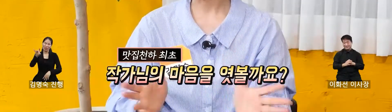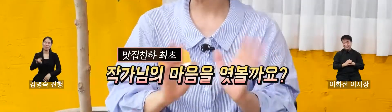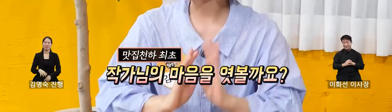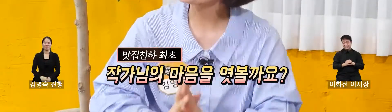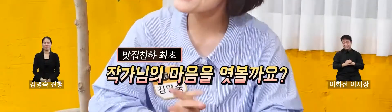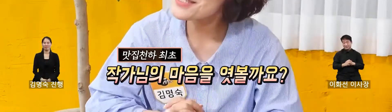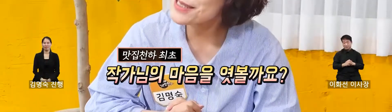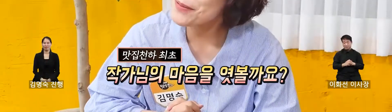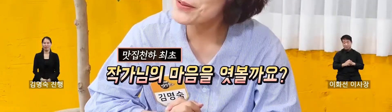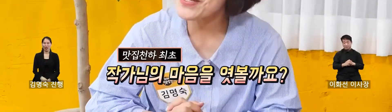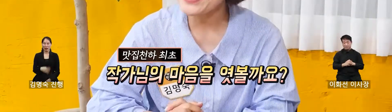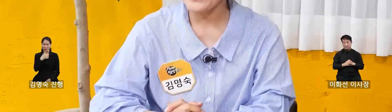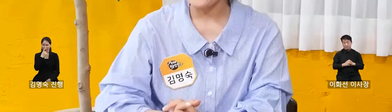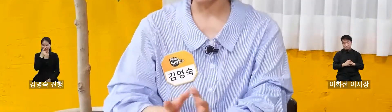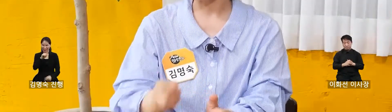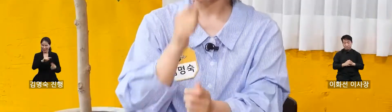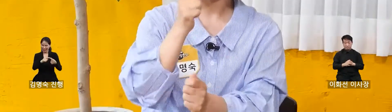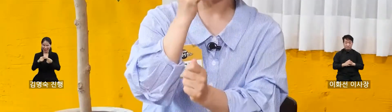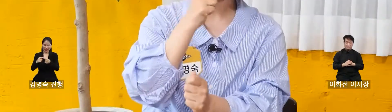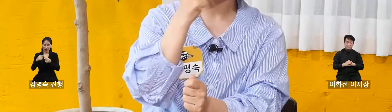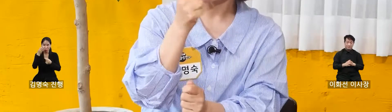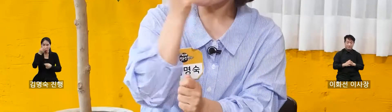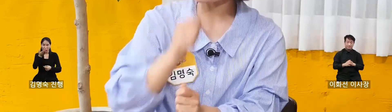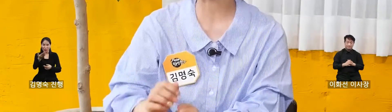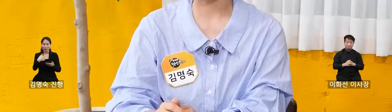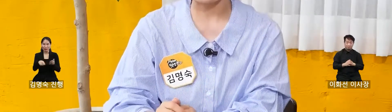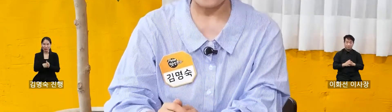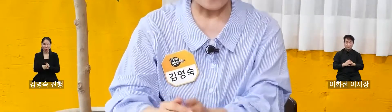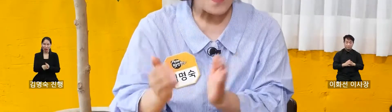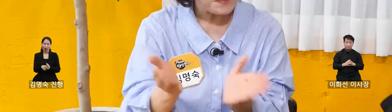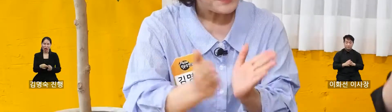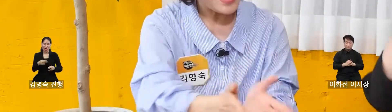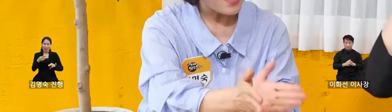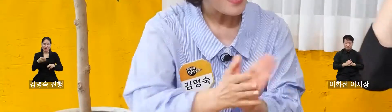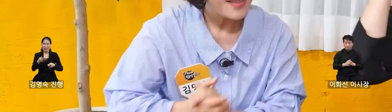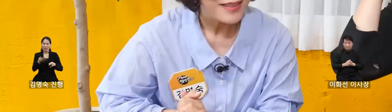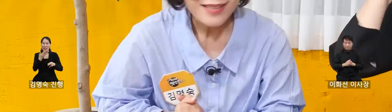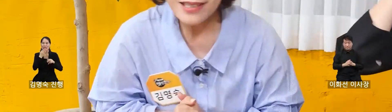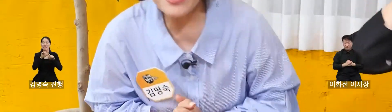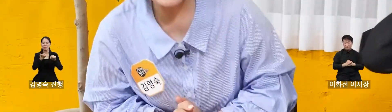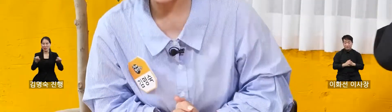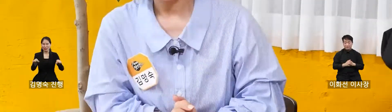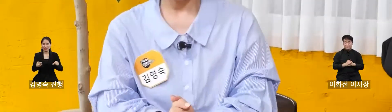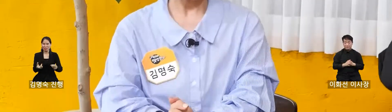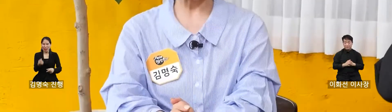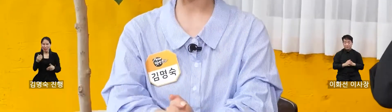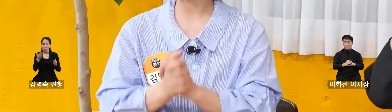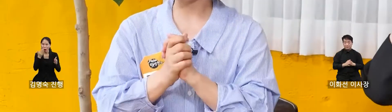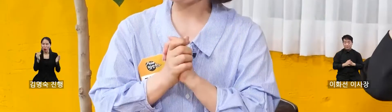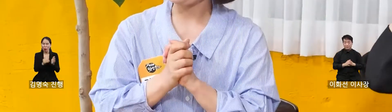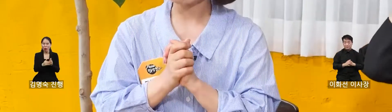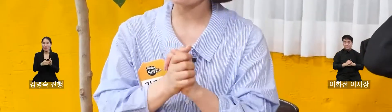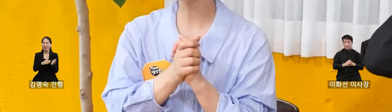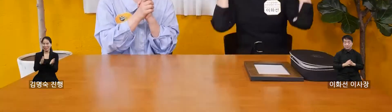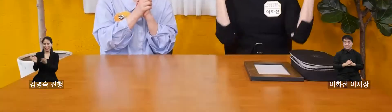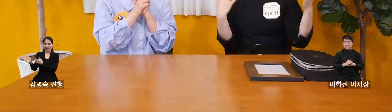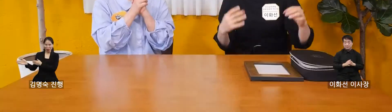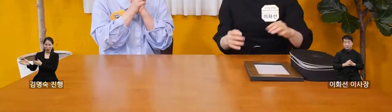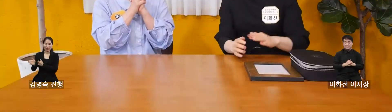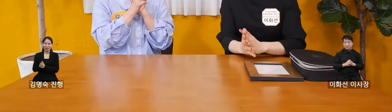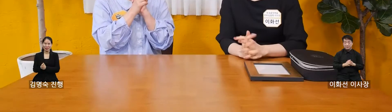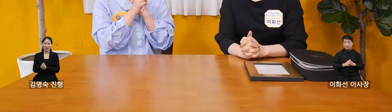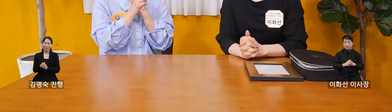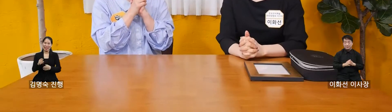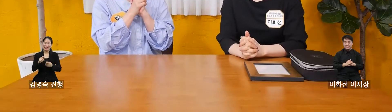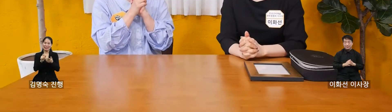자 저희들 멋진 글을 보기 위해서 저희들 음식을 후다닥 먹고 야 자, 우리 작가님의 마음을